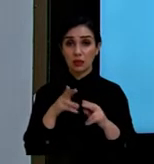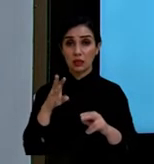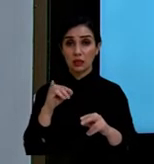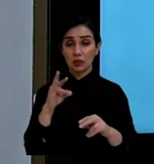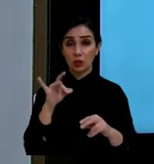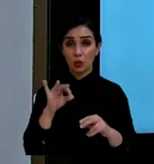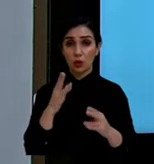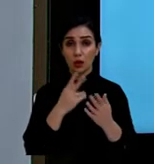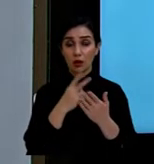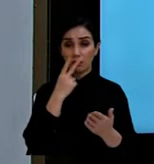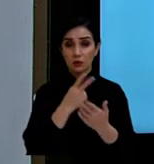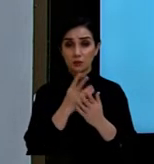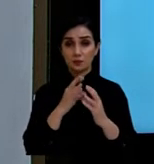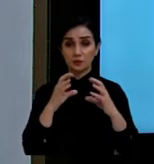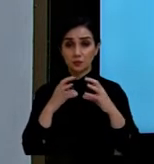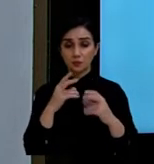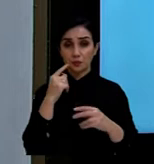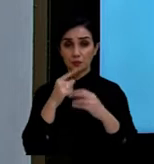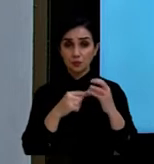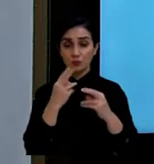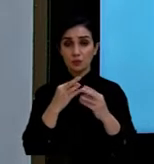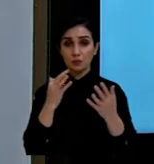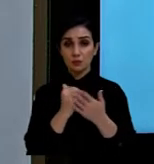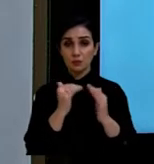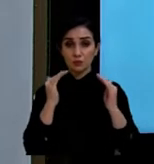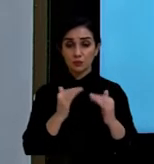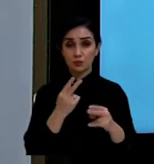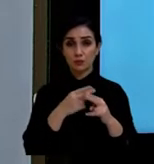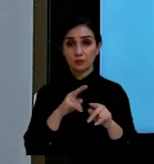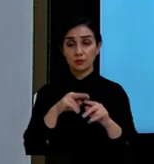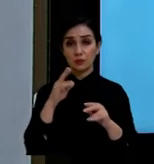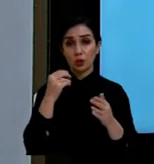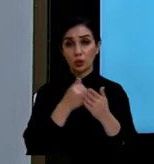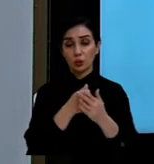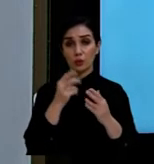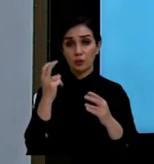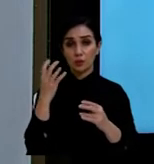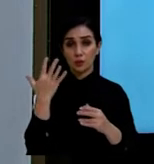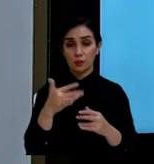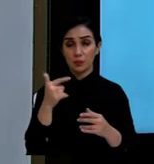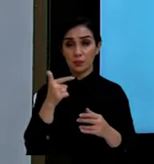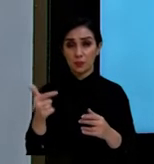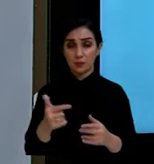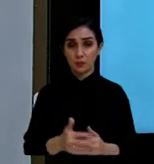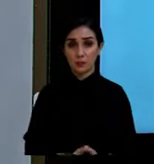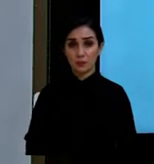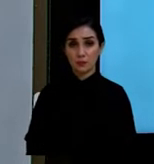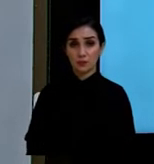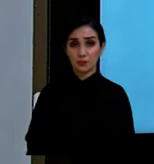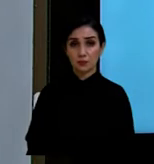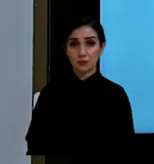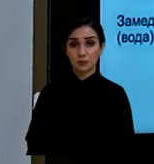нейтронов и отражающую оболочку из бериллия. Удалось снизить критическую массу до 250 грамм.